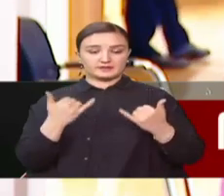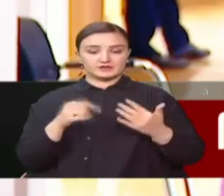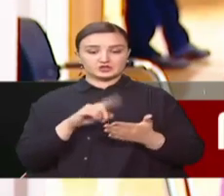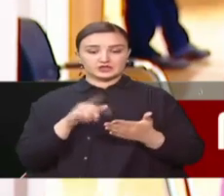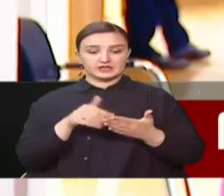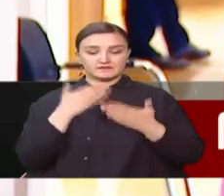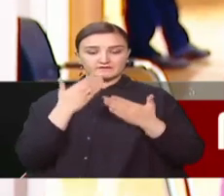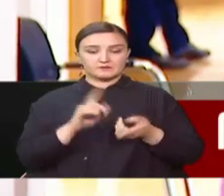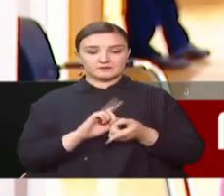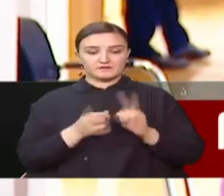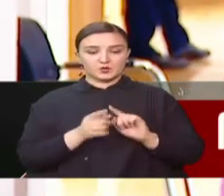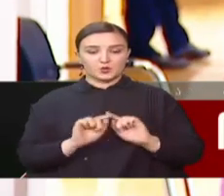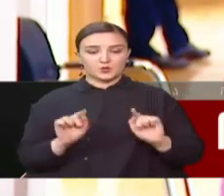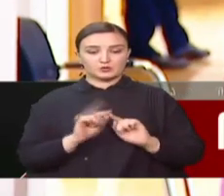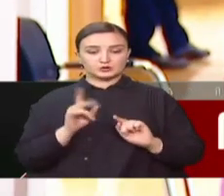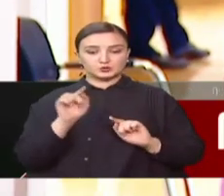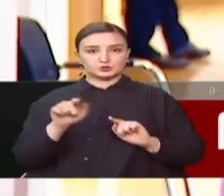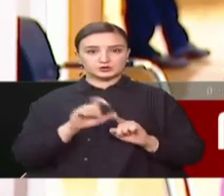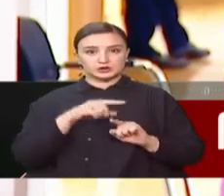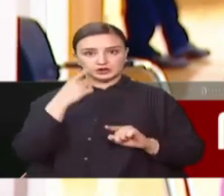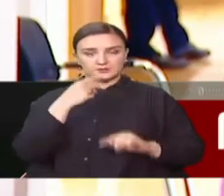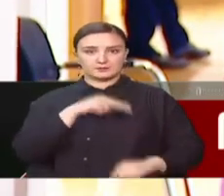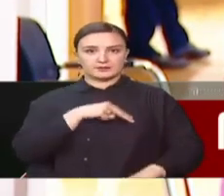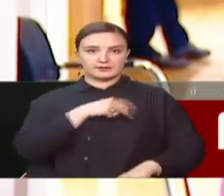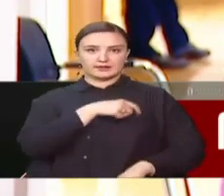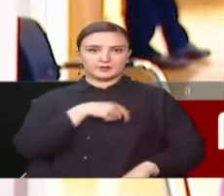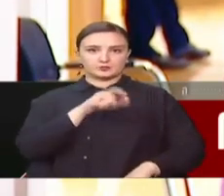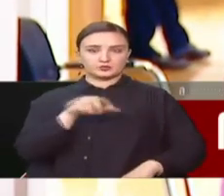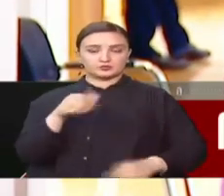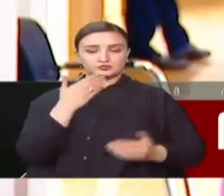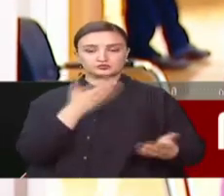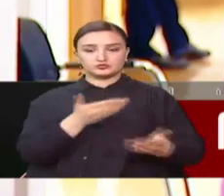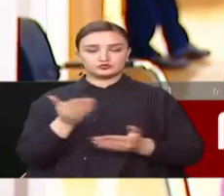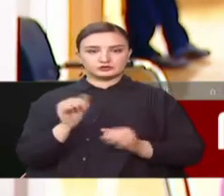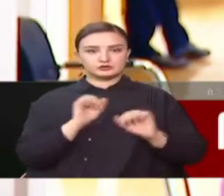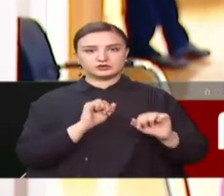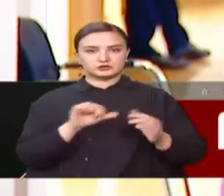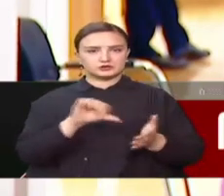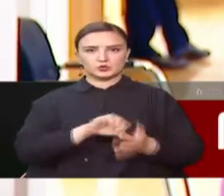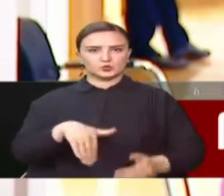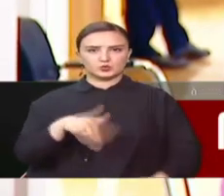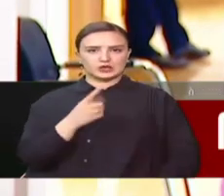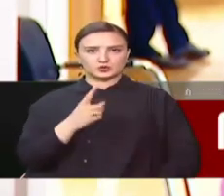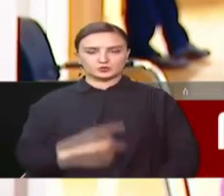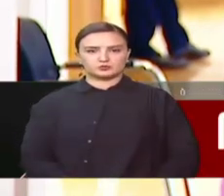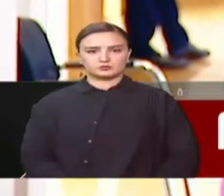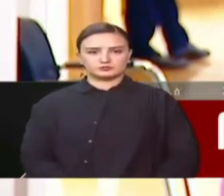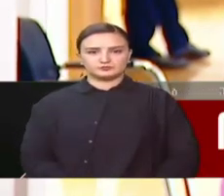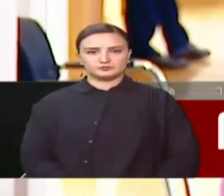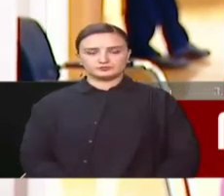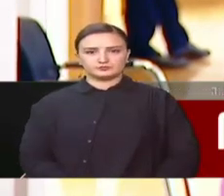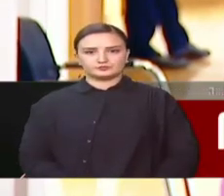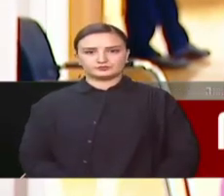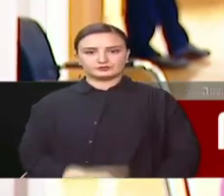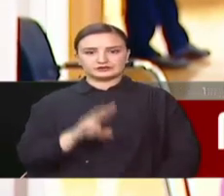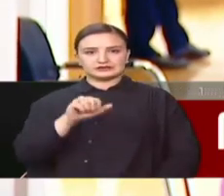იმის მაგივრად რომ ოპოზიციაზე ისაუბროთ პარლამენტის დეპუტატები არიან და იკითხონ დიფენდერში რატო არ მიიღეს მონაწილეობა როგორ შეიძლება რომ ნატოს